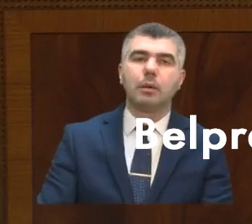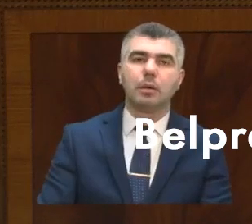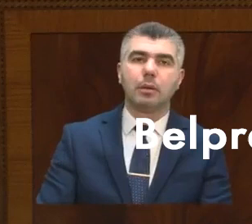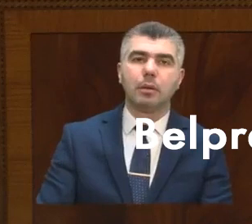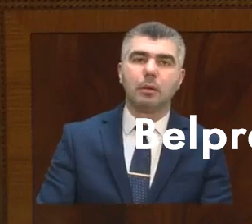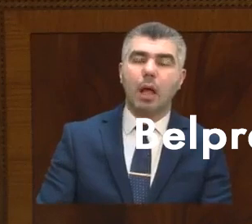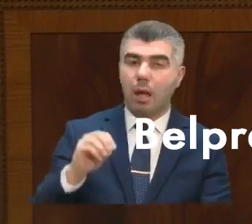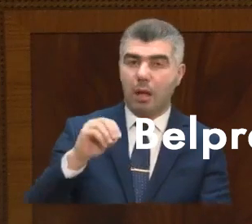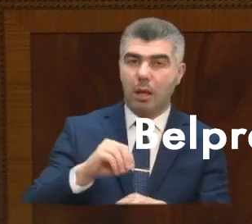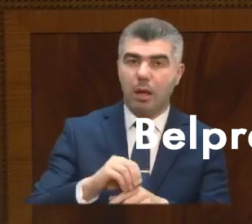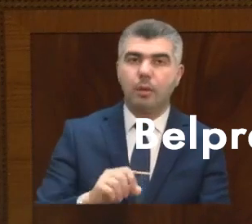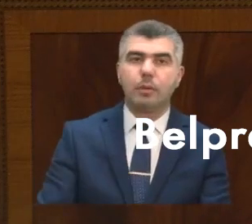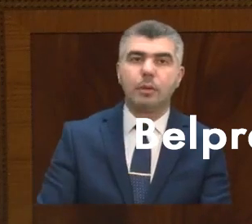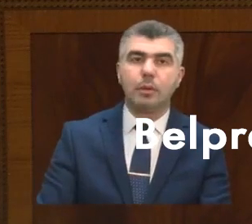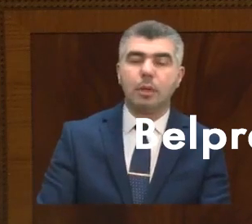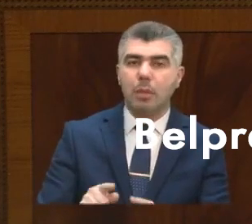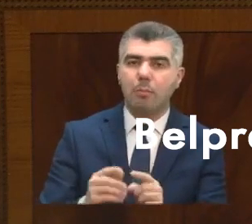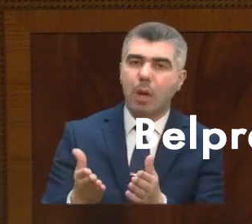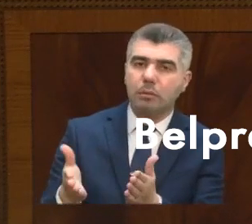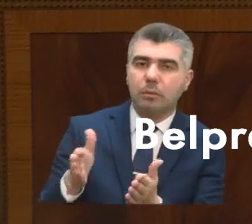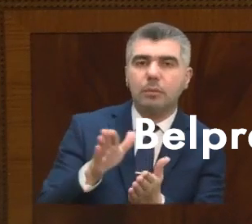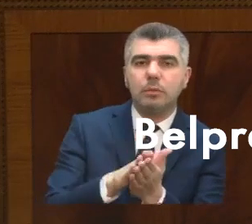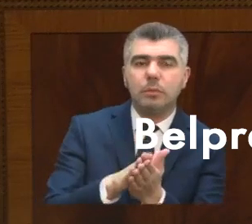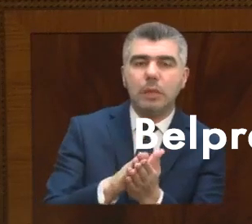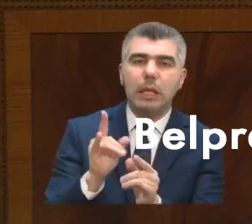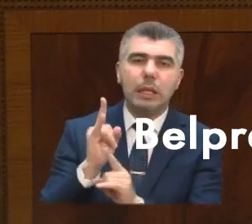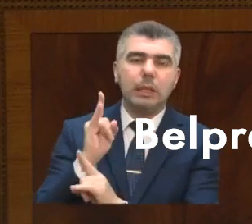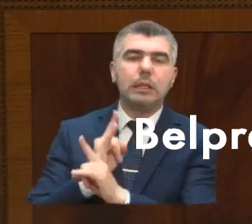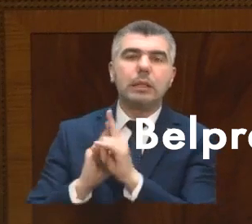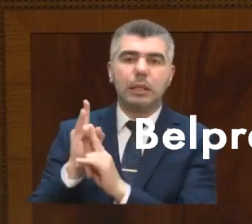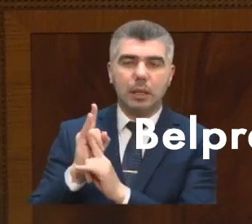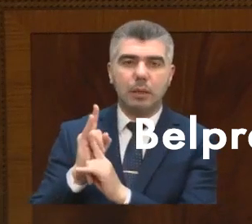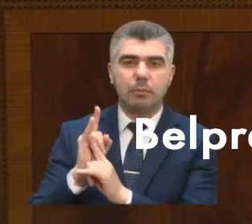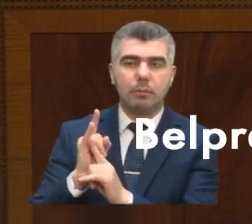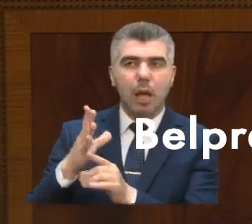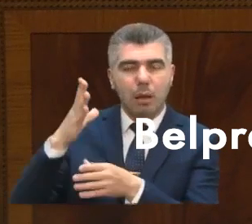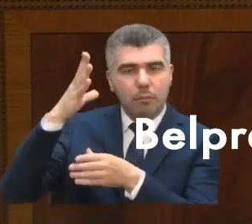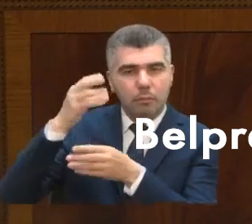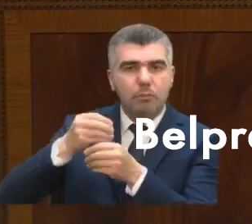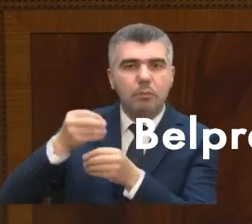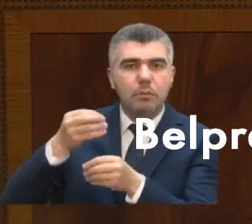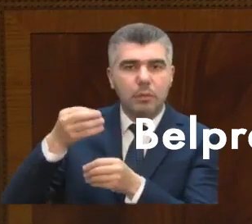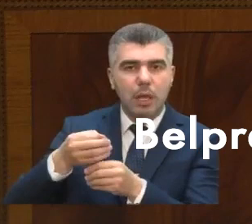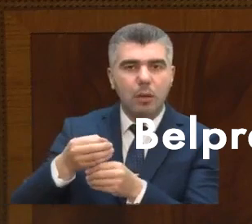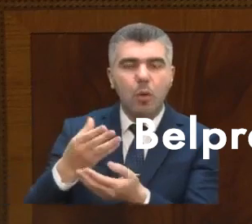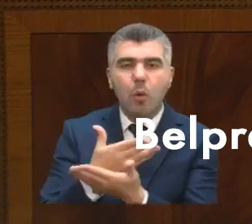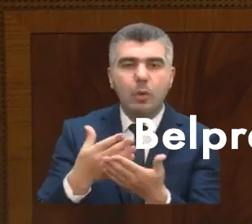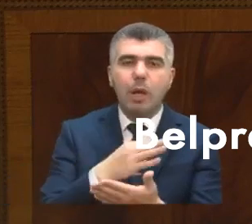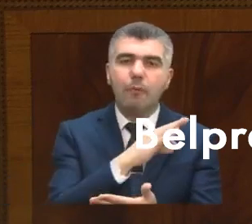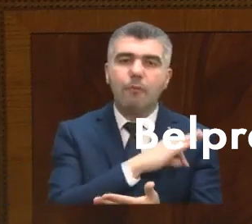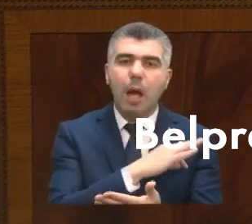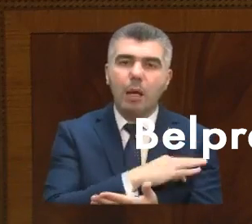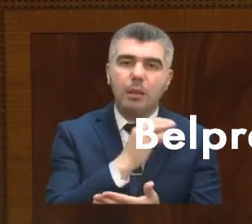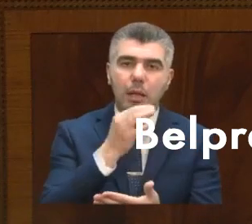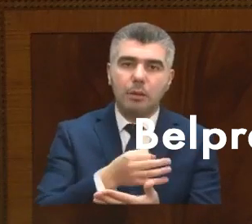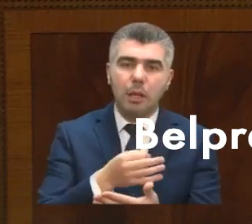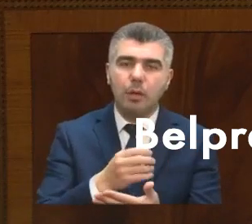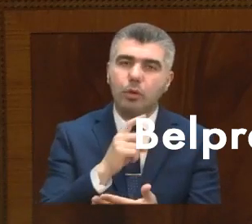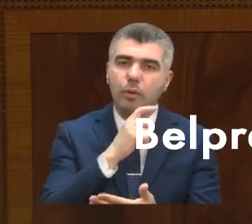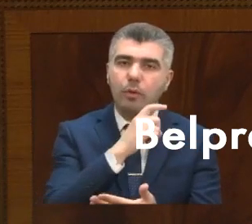منا بضرورة طي صفحة الماضي واستخلاص الدروس والعبر في ظل أجواء استقبال